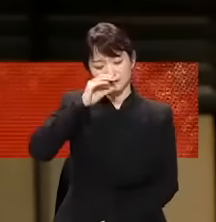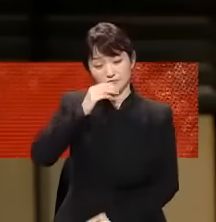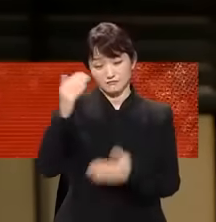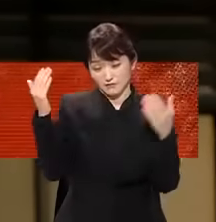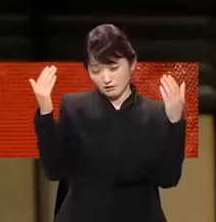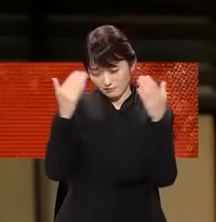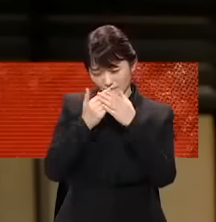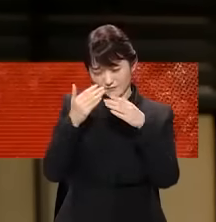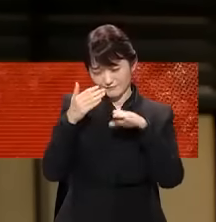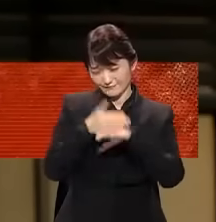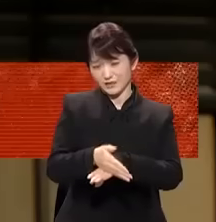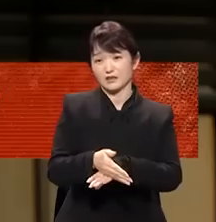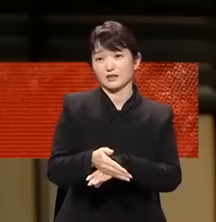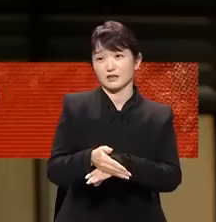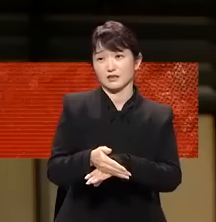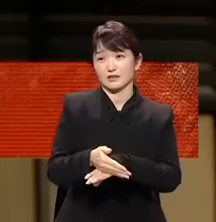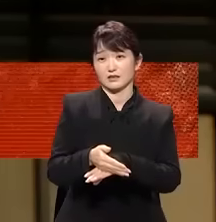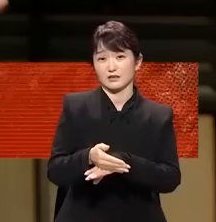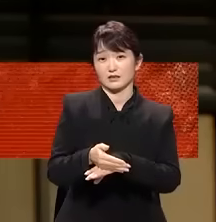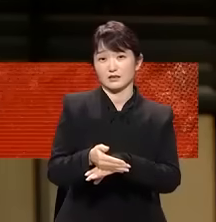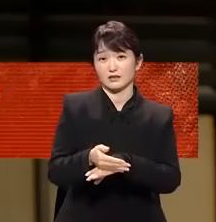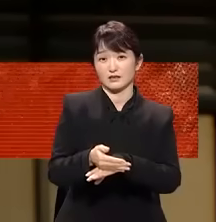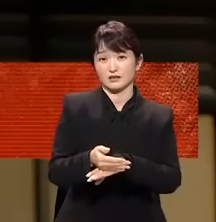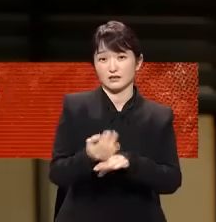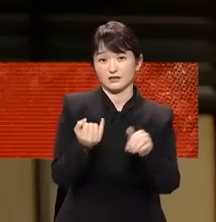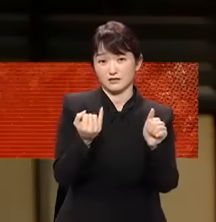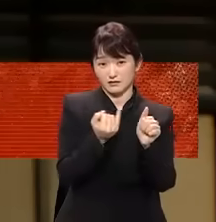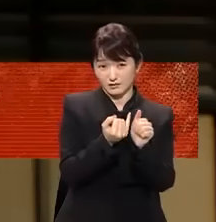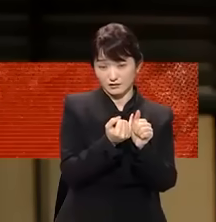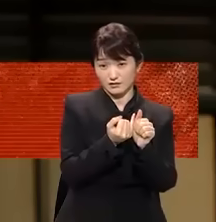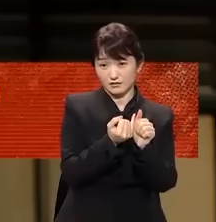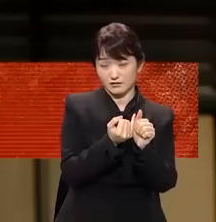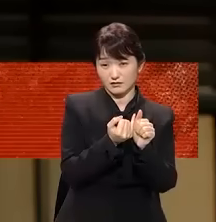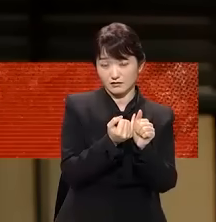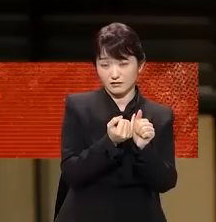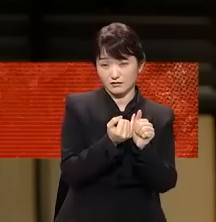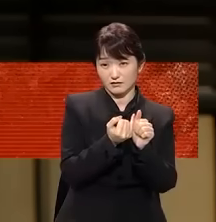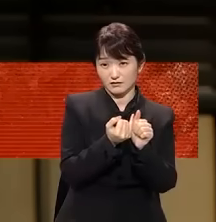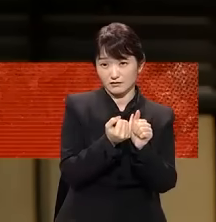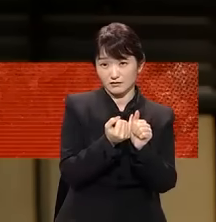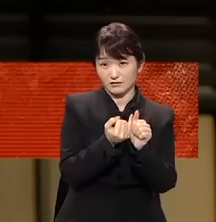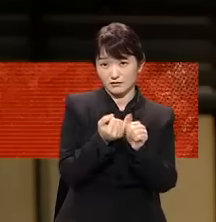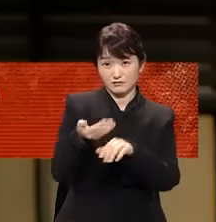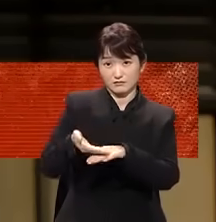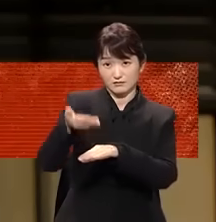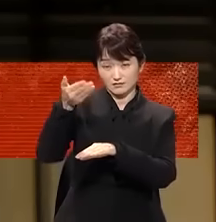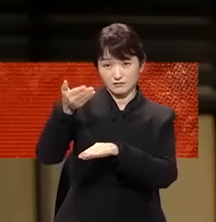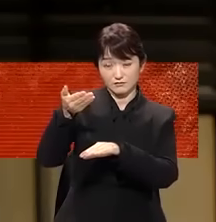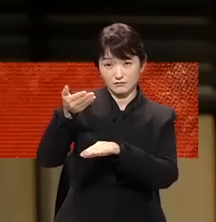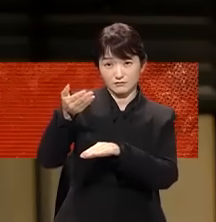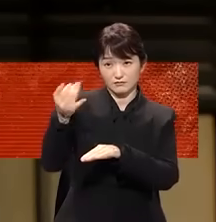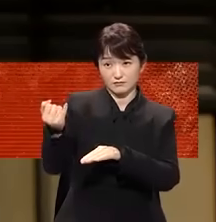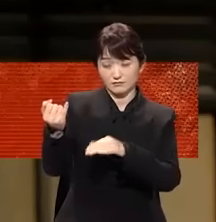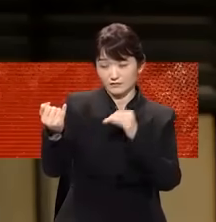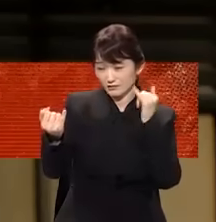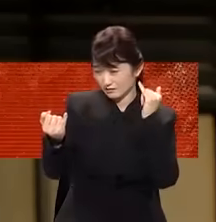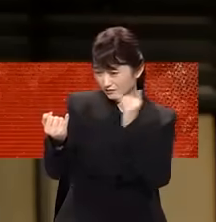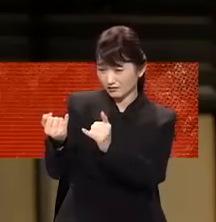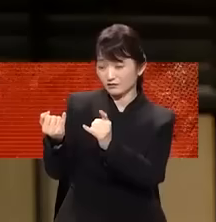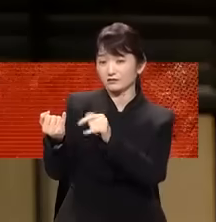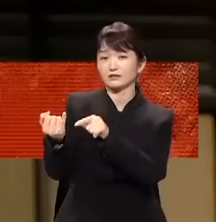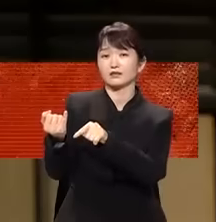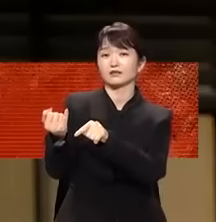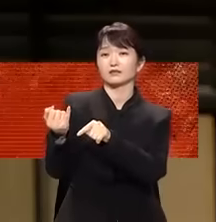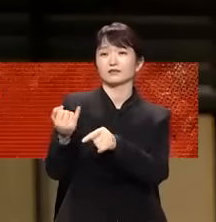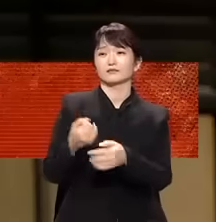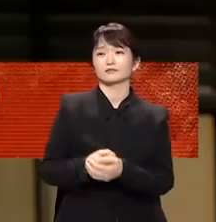밤늦게 그 지금 사실 가정에 있는 저기 회사 상사한테 전화에서 상담을 뭘 전화하고 술취해 가지고 한다는 거